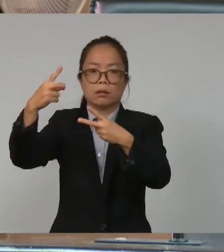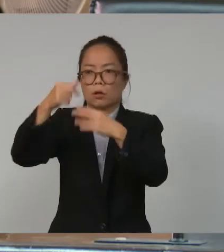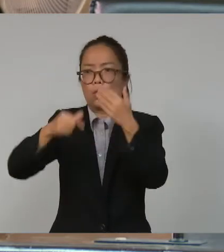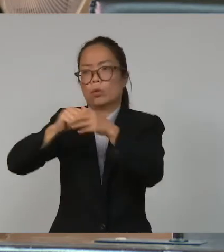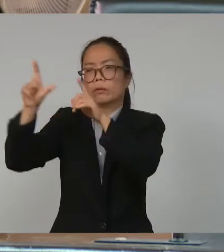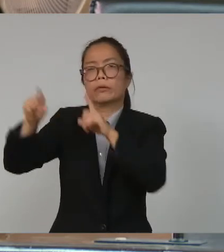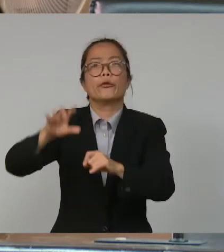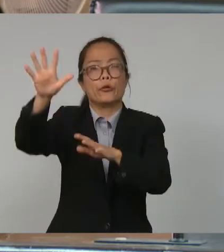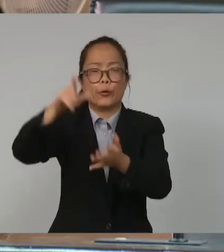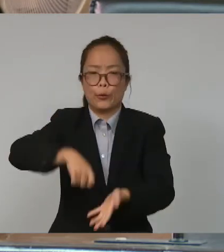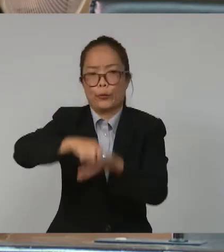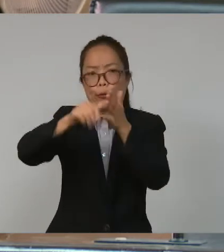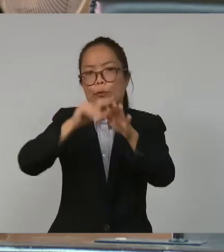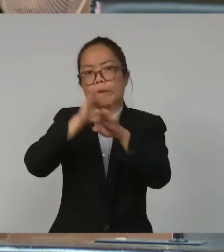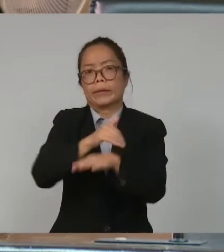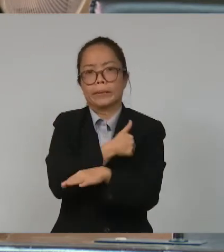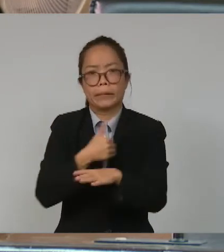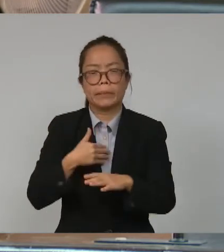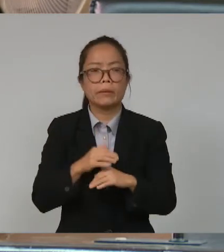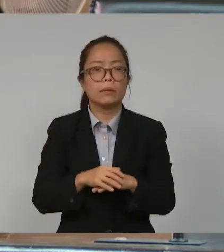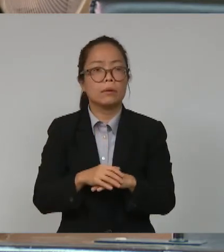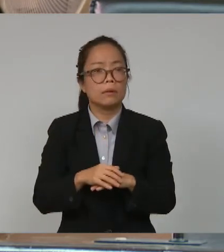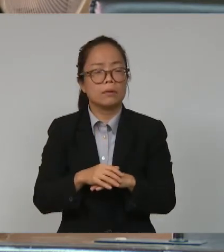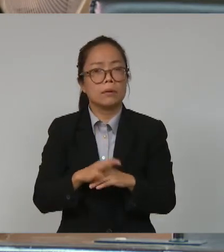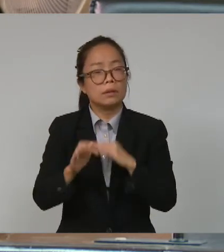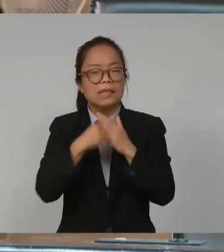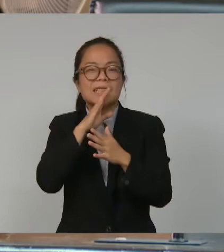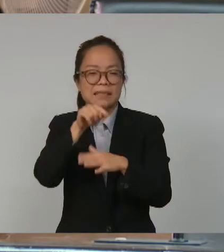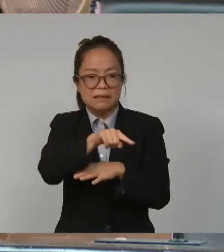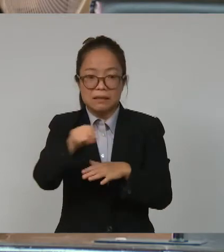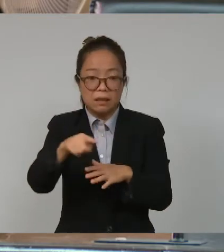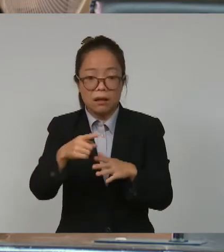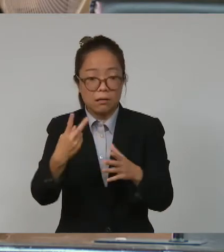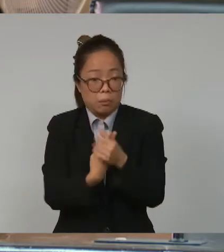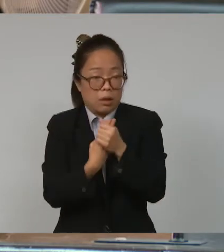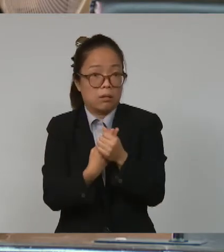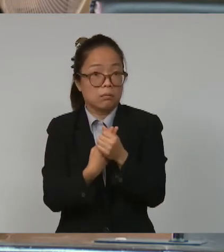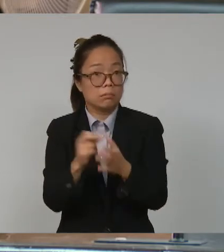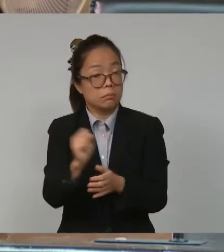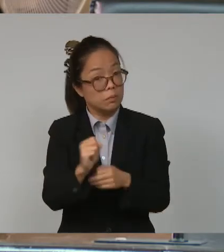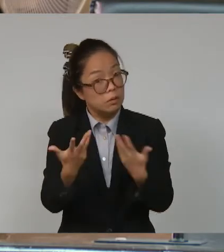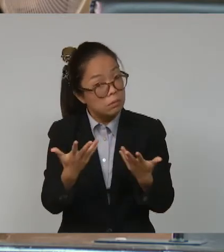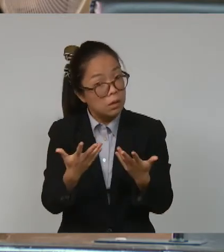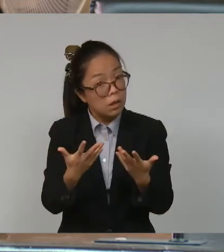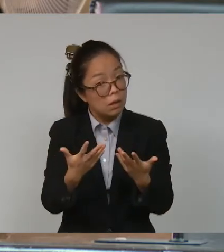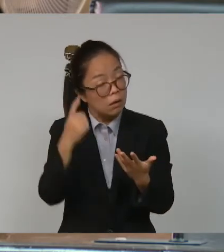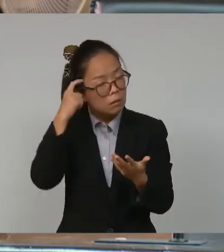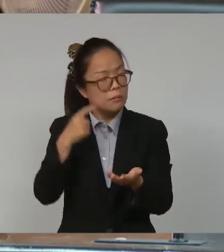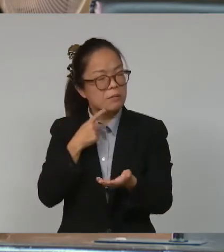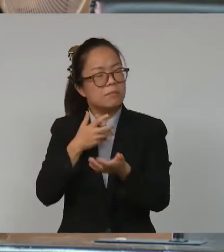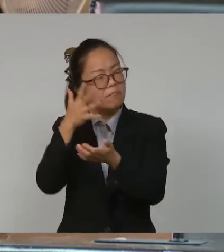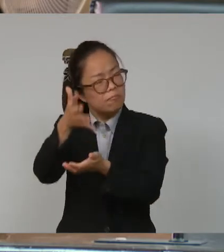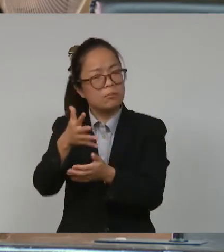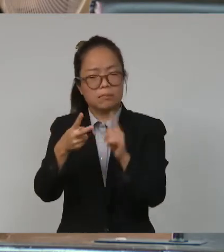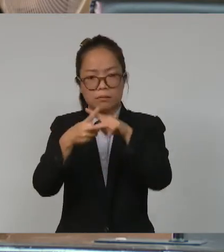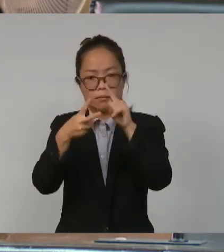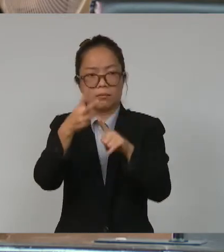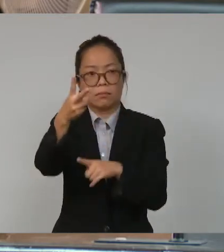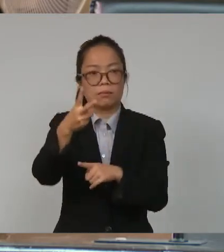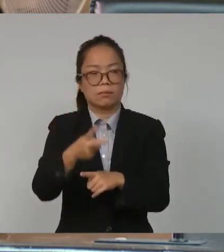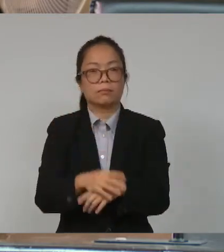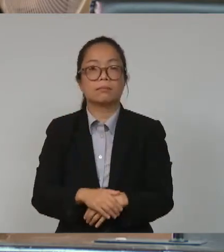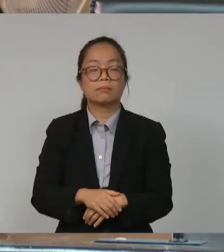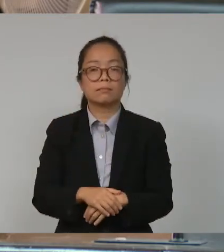提案的这样的一个范围，只不过呢这两个难道不能并存吗？这个是我的第二个争点啊。以上请指